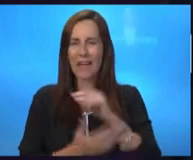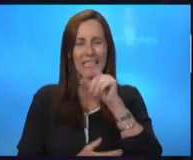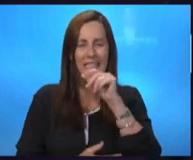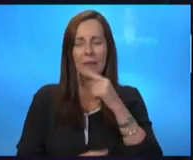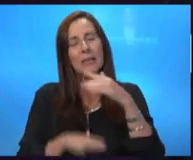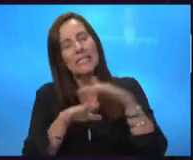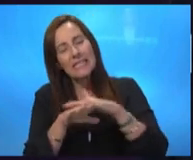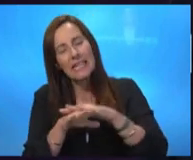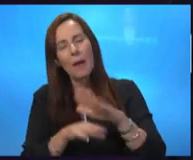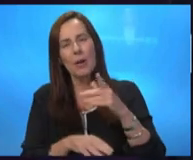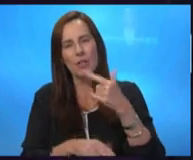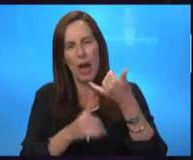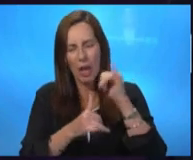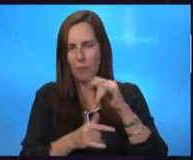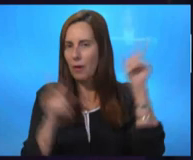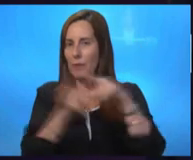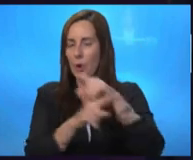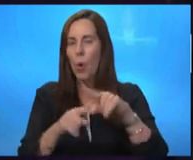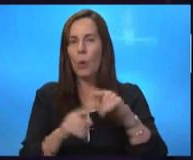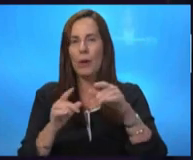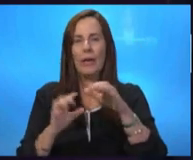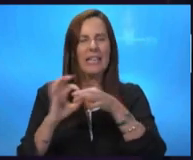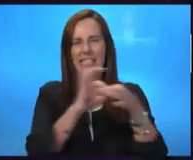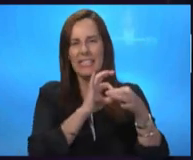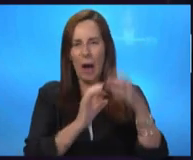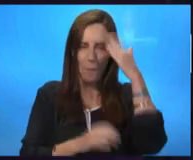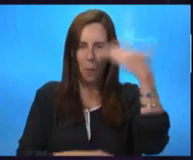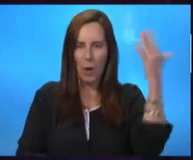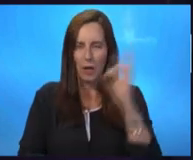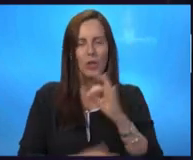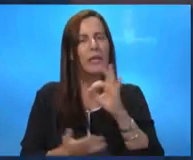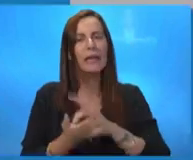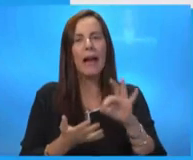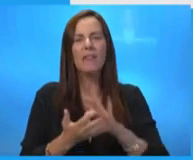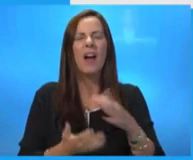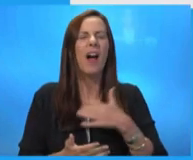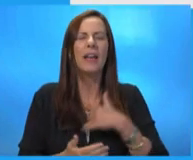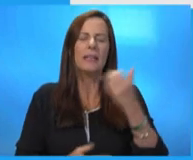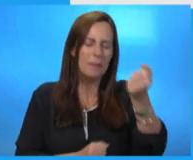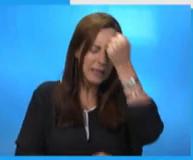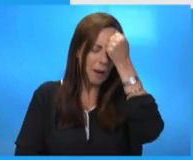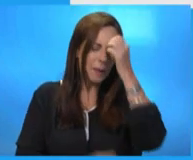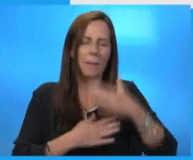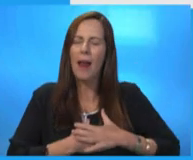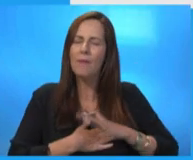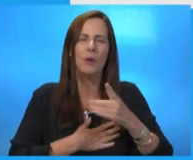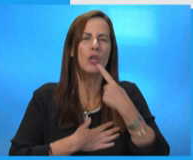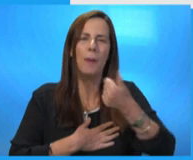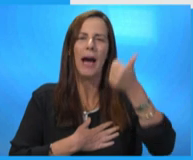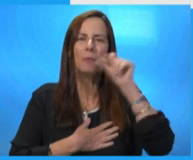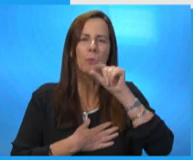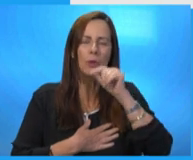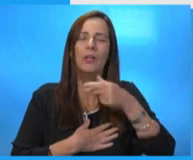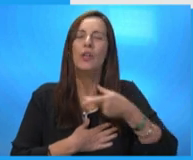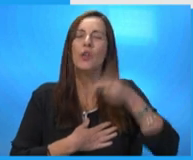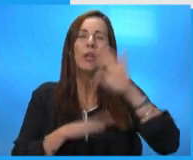על הציוץ שהביא אתמול לביטול הסדרה הפופולרית שלה. היא כותבת, אני מתחרטת מעומק ליבי על דבריי אמש בטוויטר. יותר